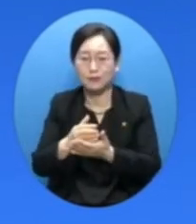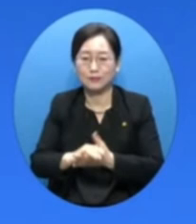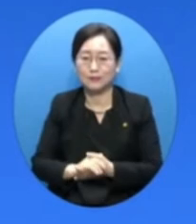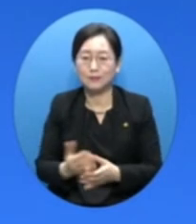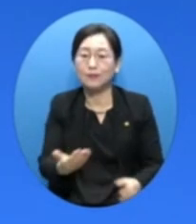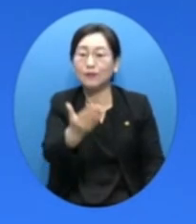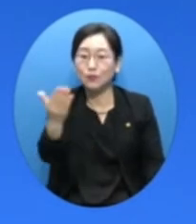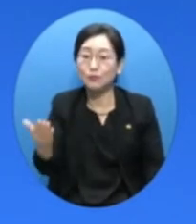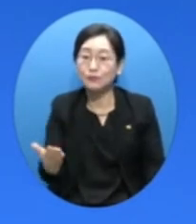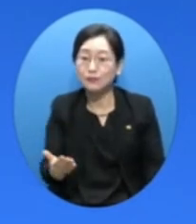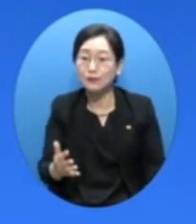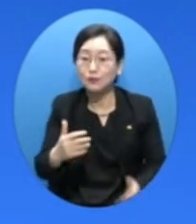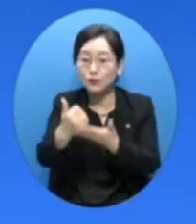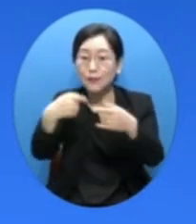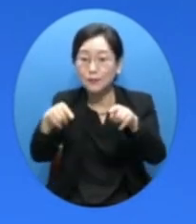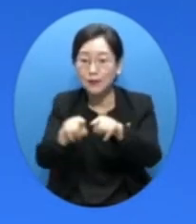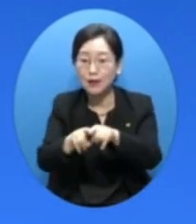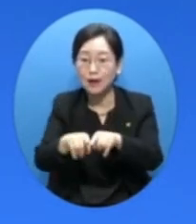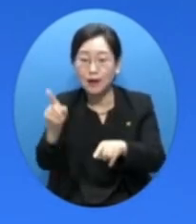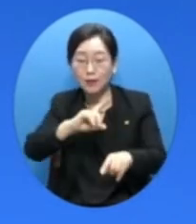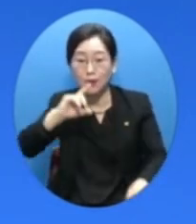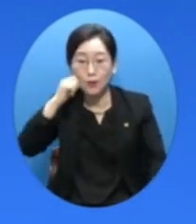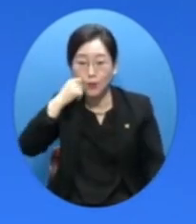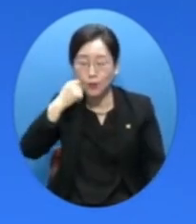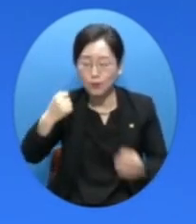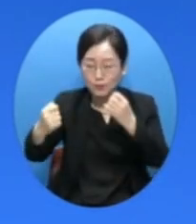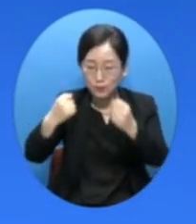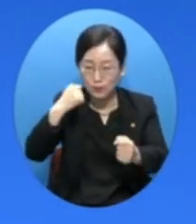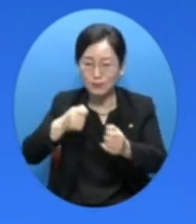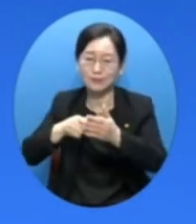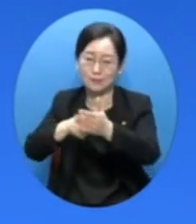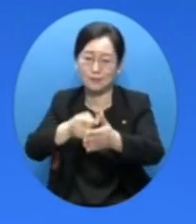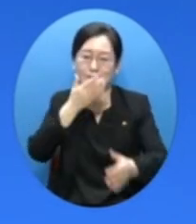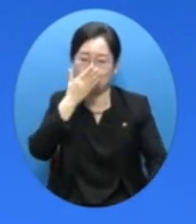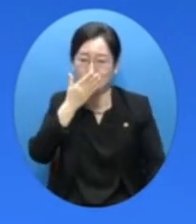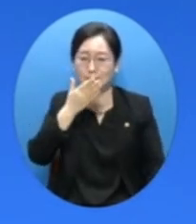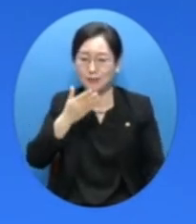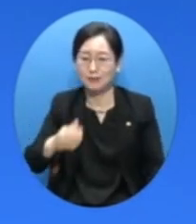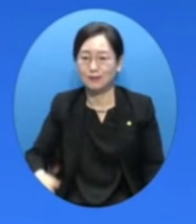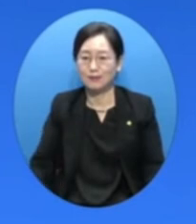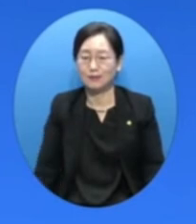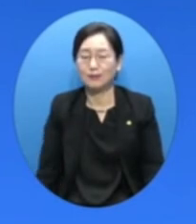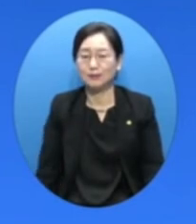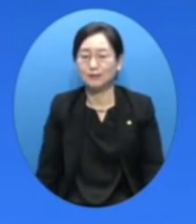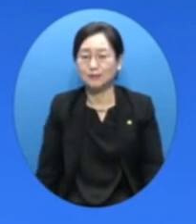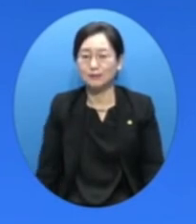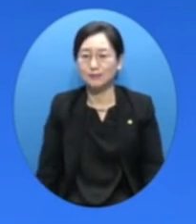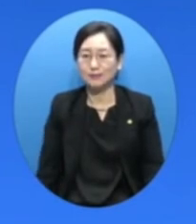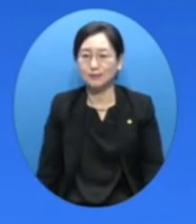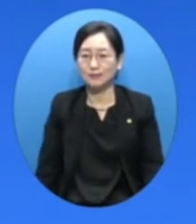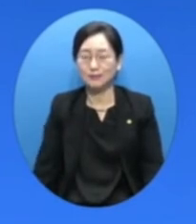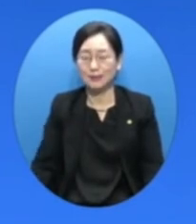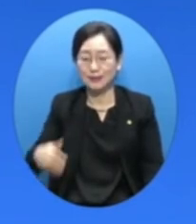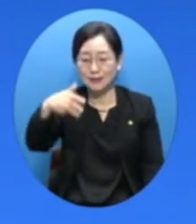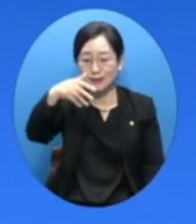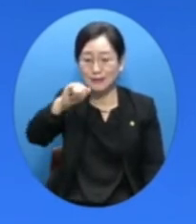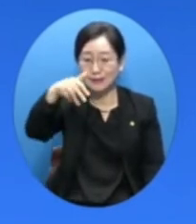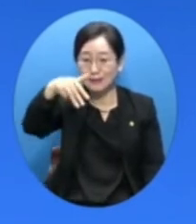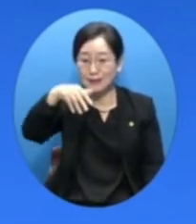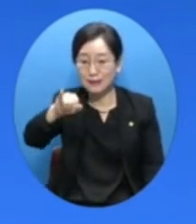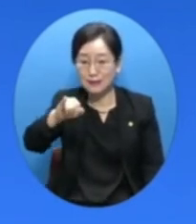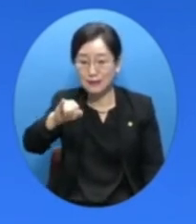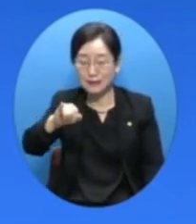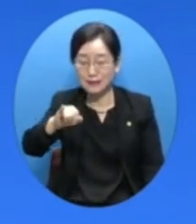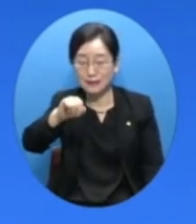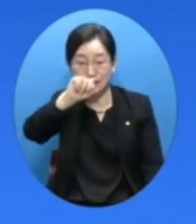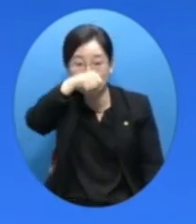여러분 주님이 함께 하시면 어떤 어려움도 이겨낼 것입니다. 그 지치라고 하는 그